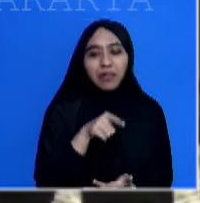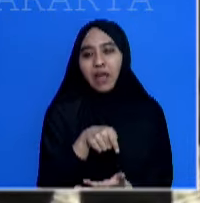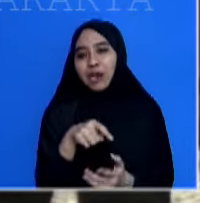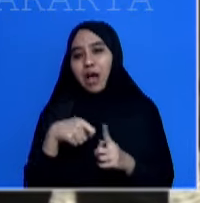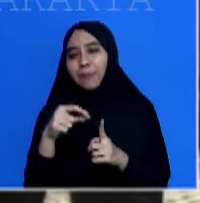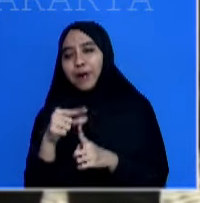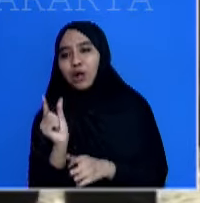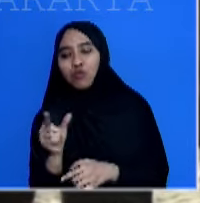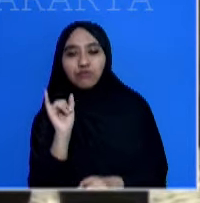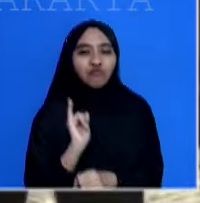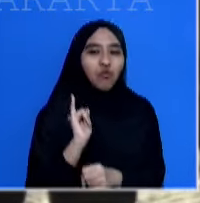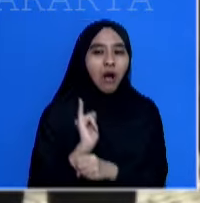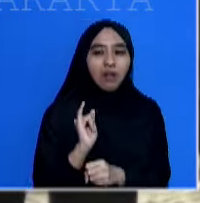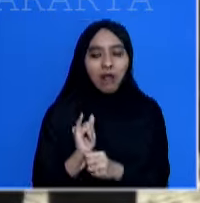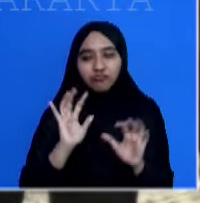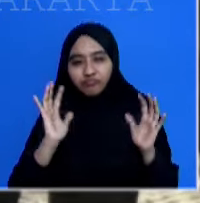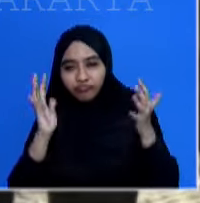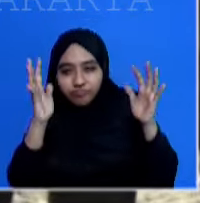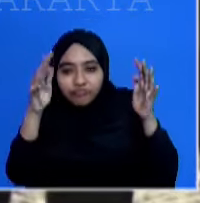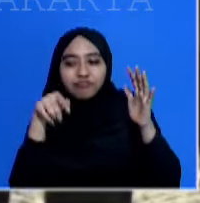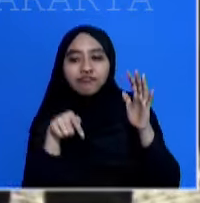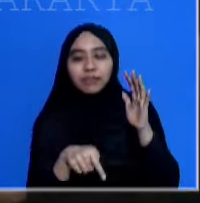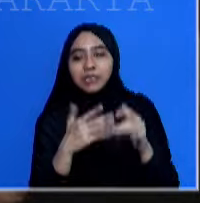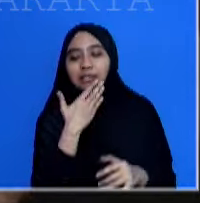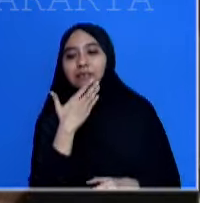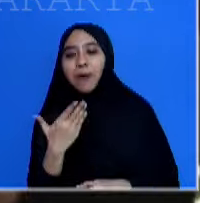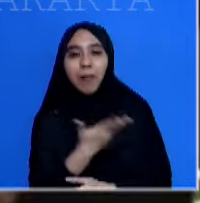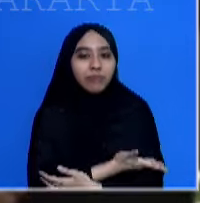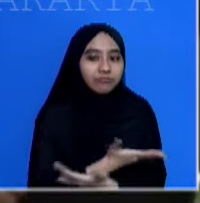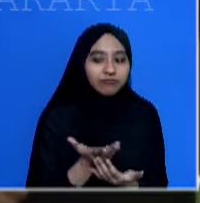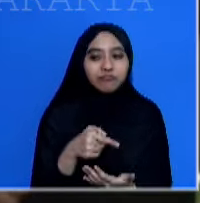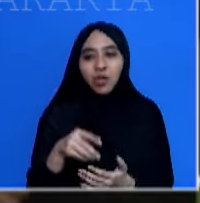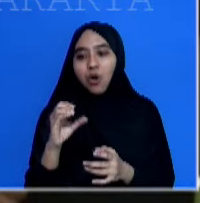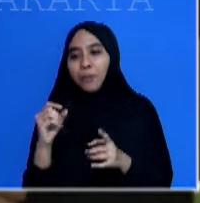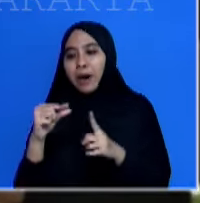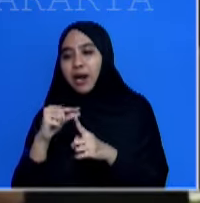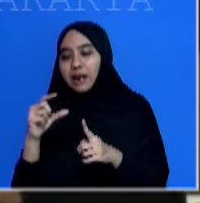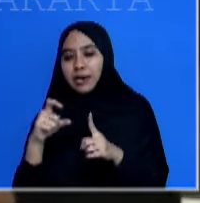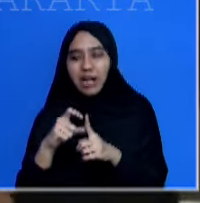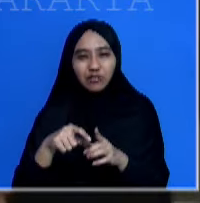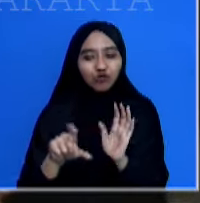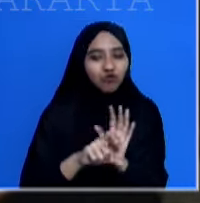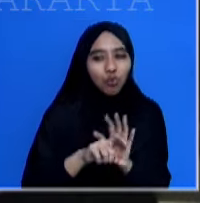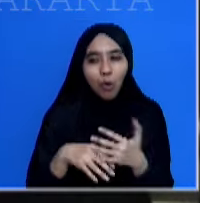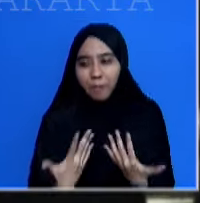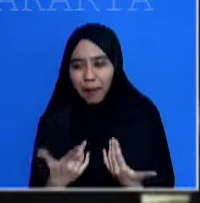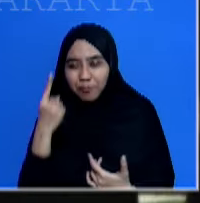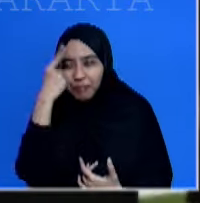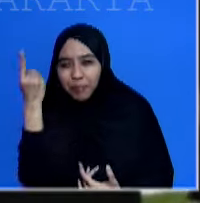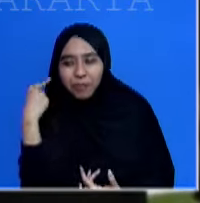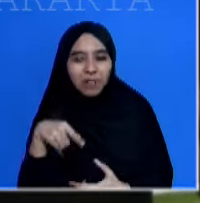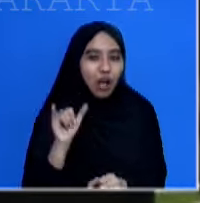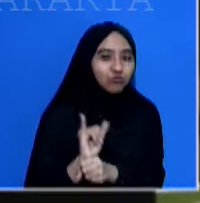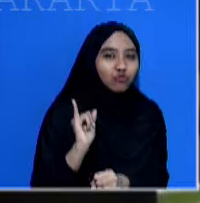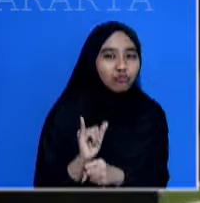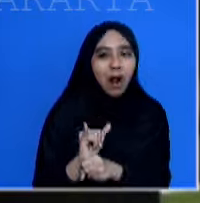Kota Yogyakarta juga memberikan apresiasi sekaligus memberikan penghargaan kepada OPD terkait seperti Pemkot Yogyakarta, Kejati